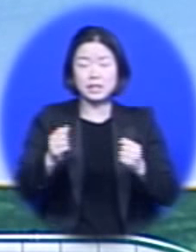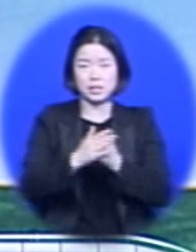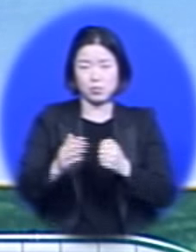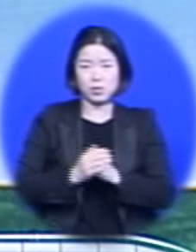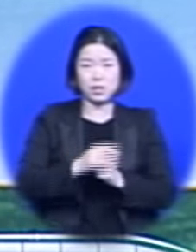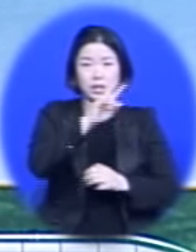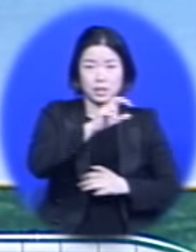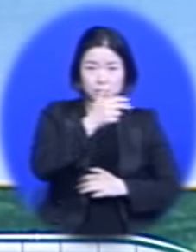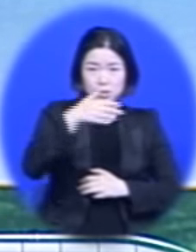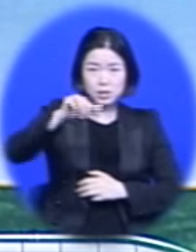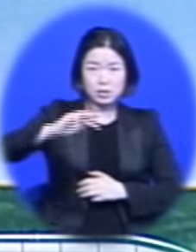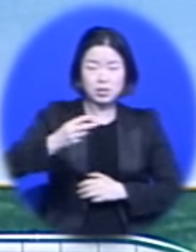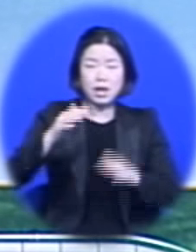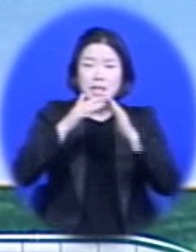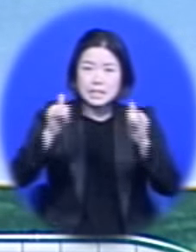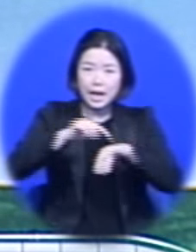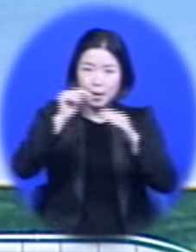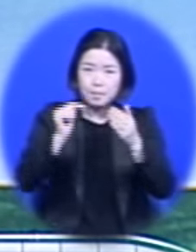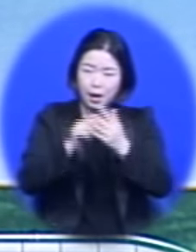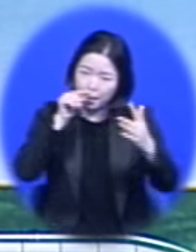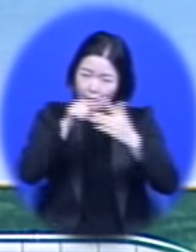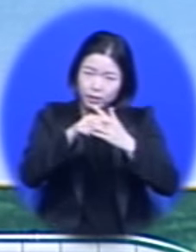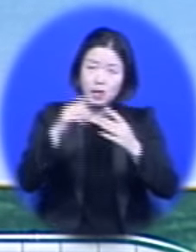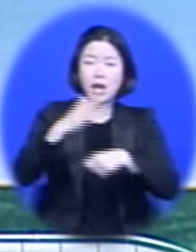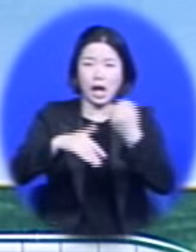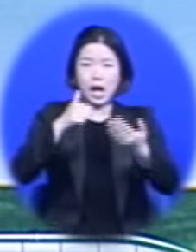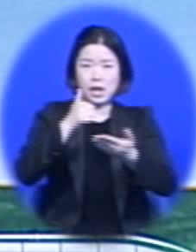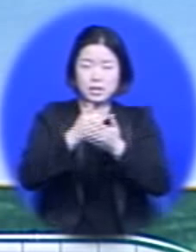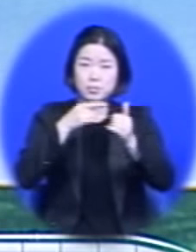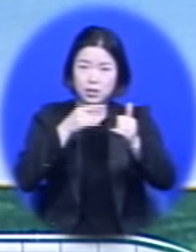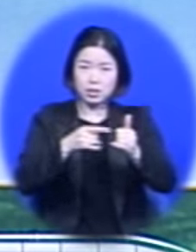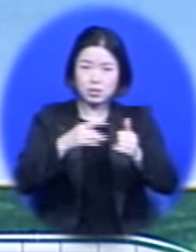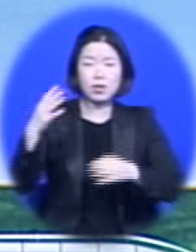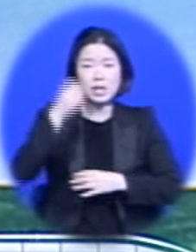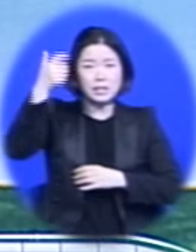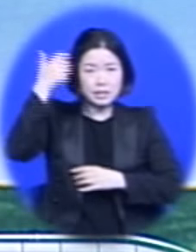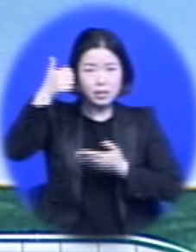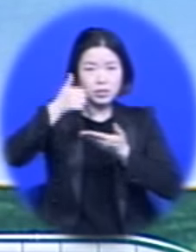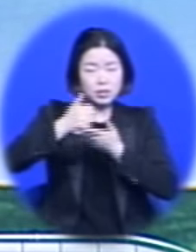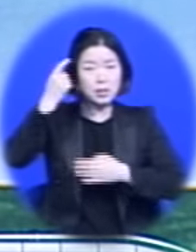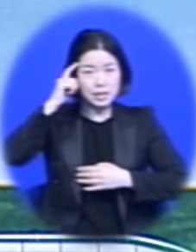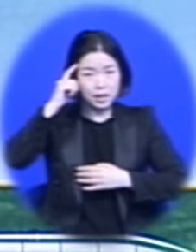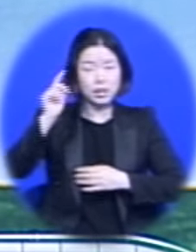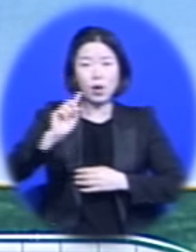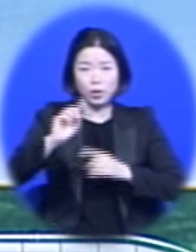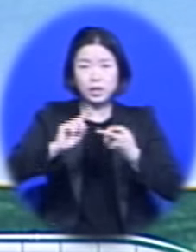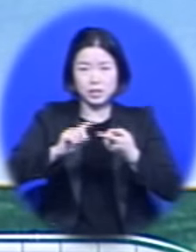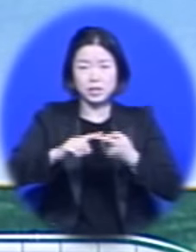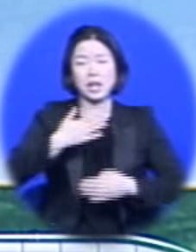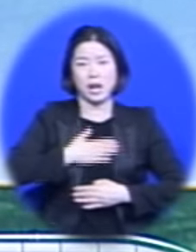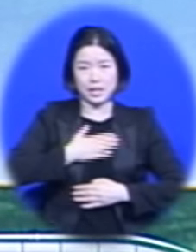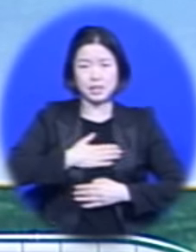27절에 사람의 마음을 꿰뚫어 보시는 하나님께서는 성령의 생각이 어떠한지를 아십니다.